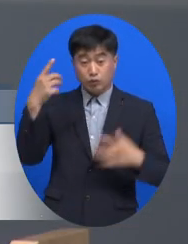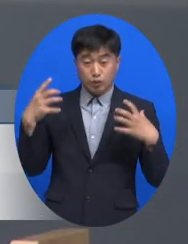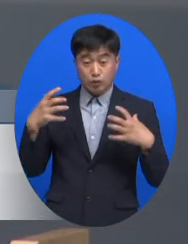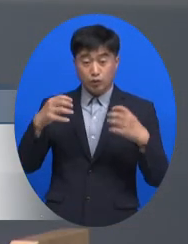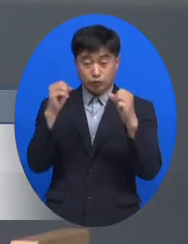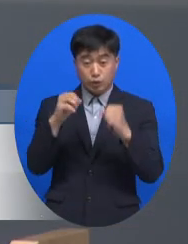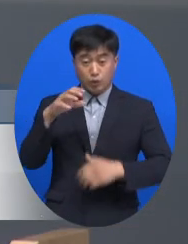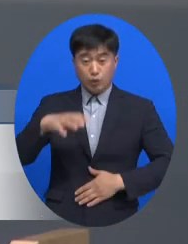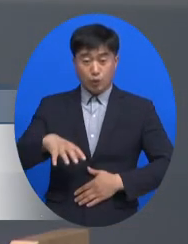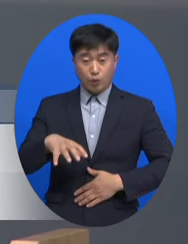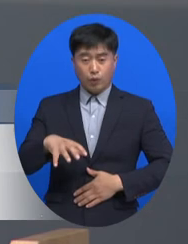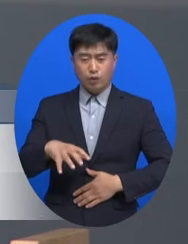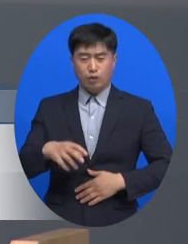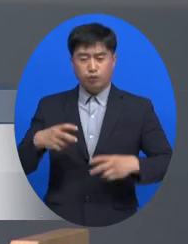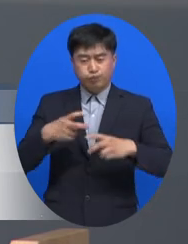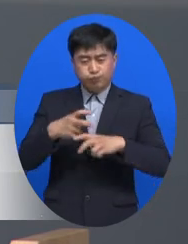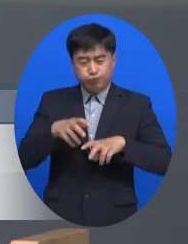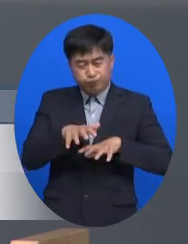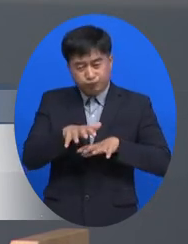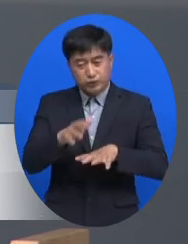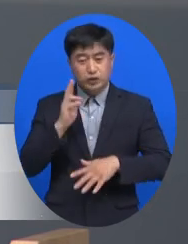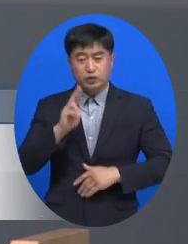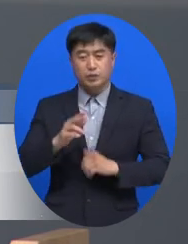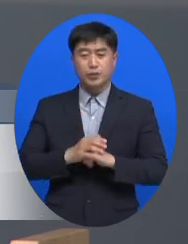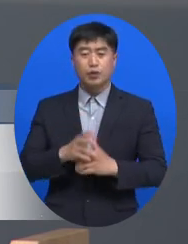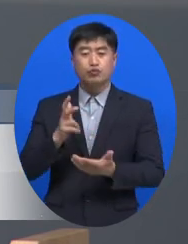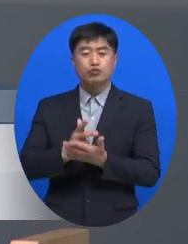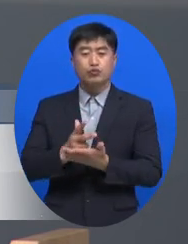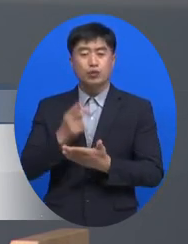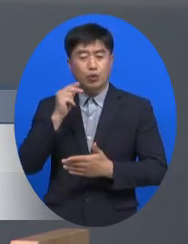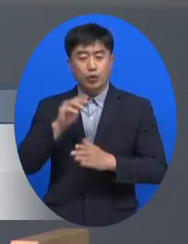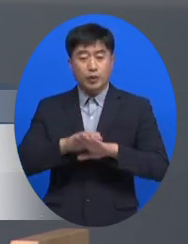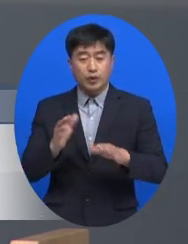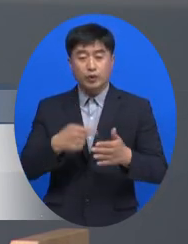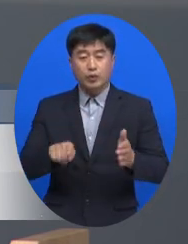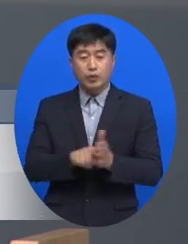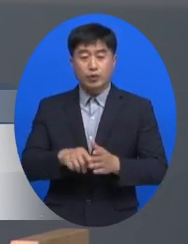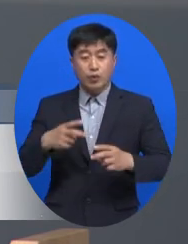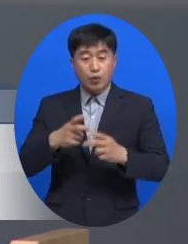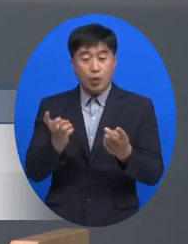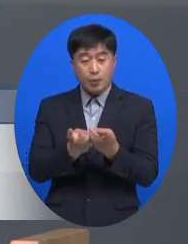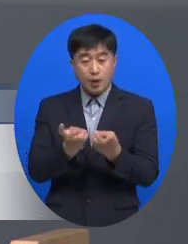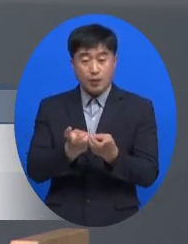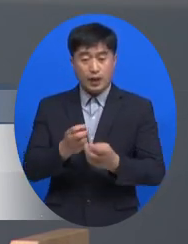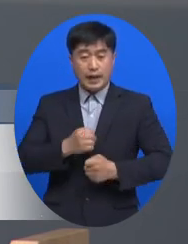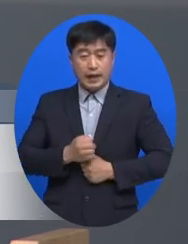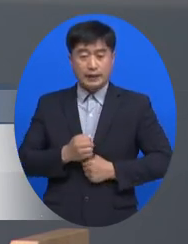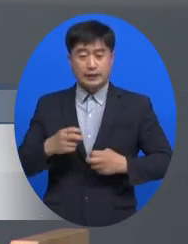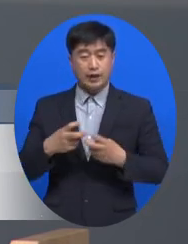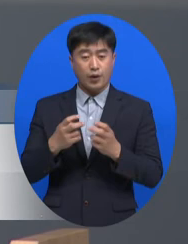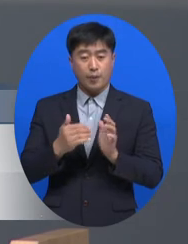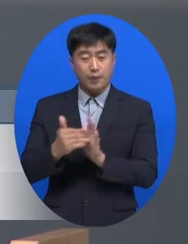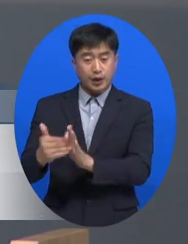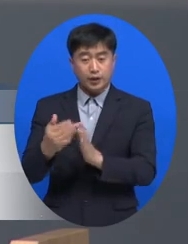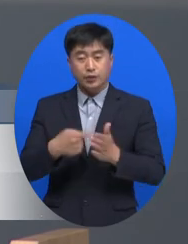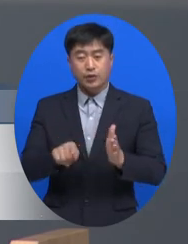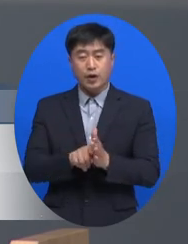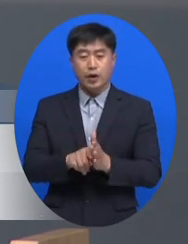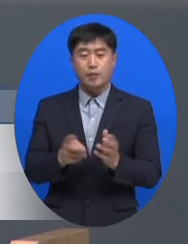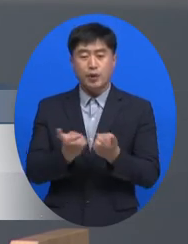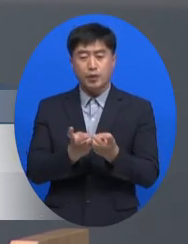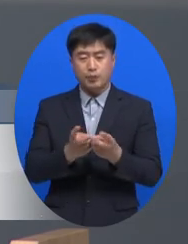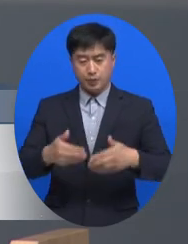지역은 상습적인 교통체증과 어울러서 주차난 해소를 위한 교통대책과 안전사고 예방을 위한